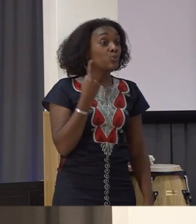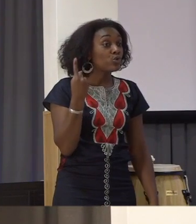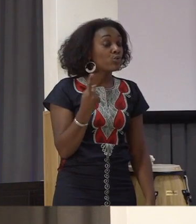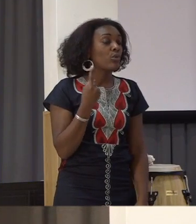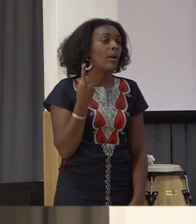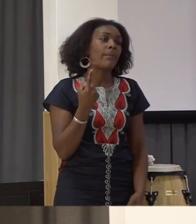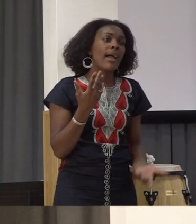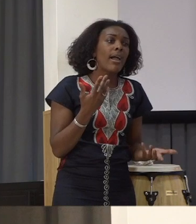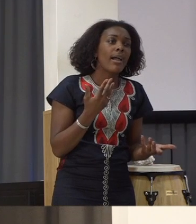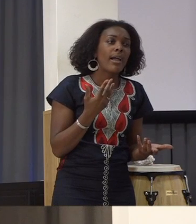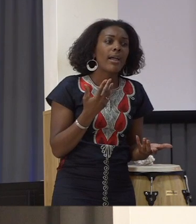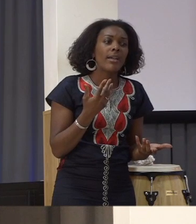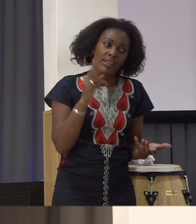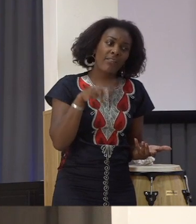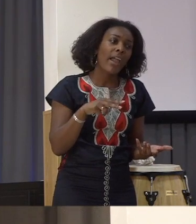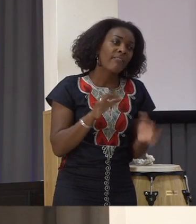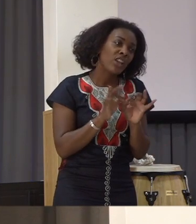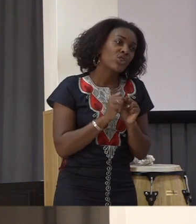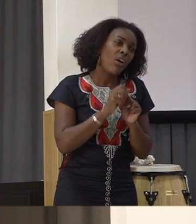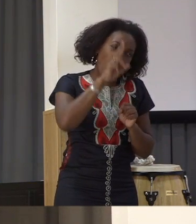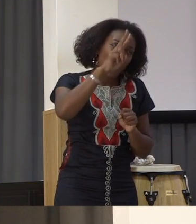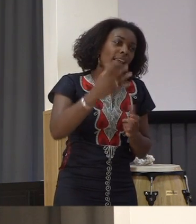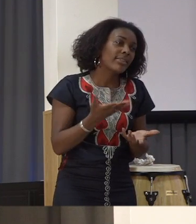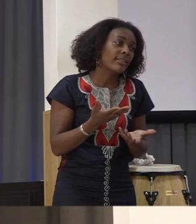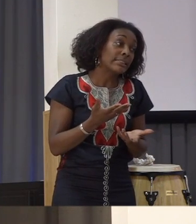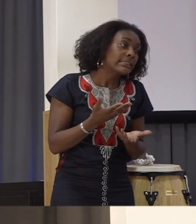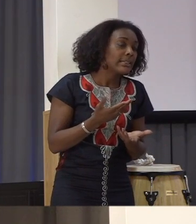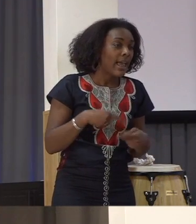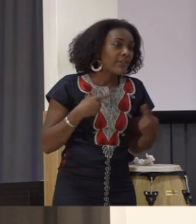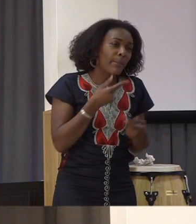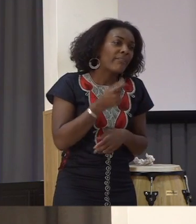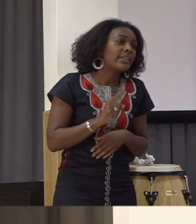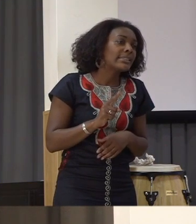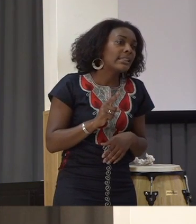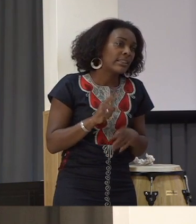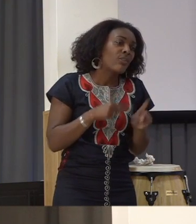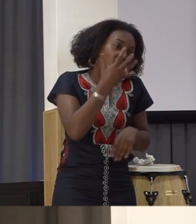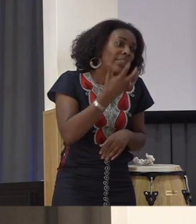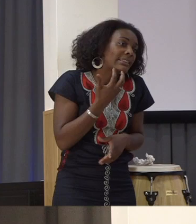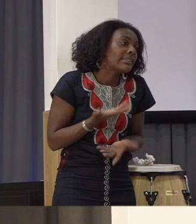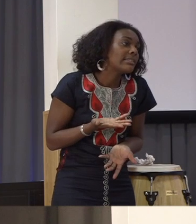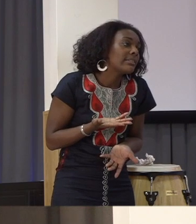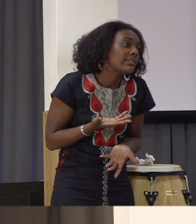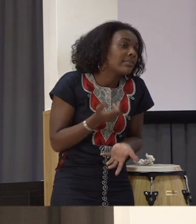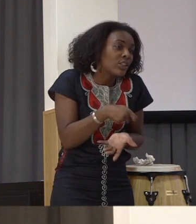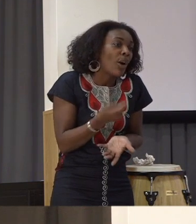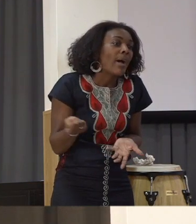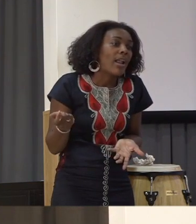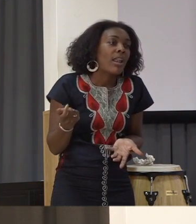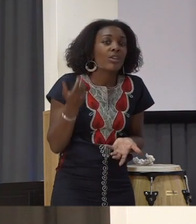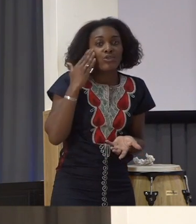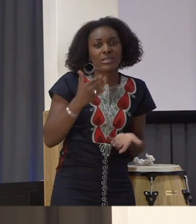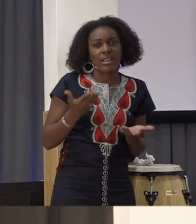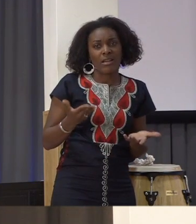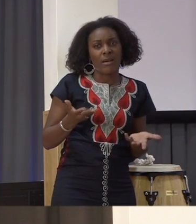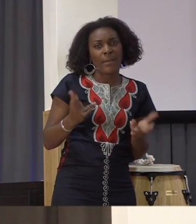Pourtant, vous conviendrez avec moi que cette vie, étant ce qu'elle est, il y a des moments où on est triste. C'est normal. Je sais que cette église traverse en ce moment